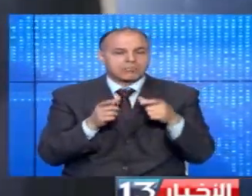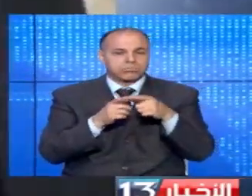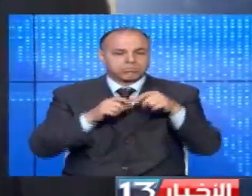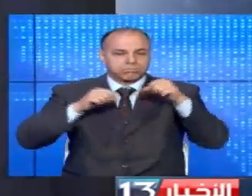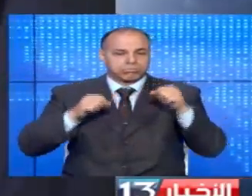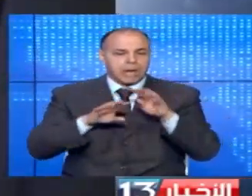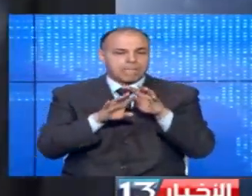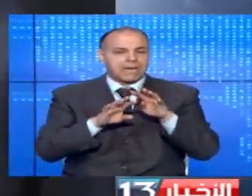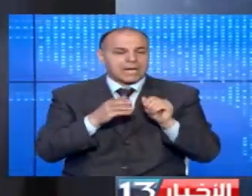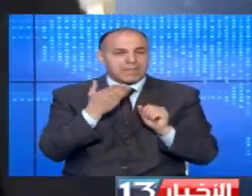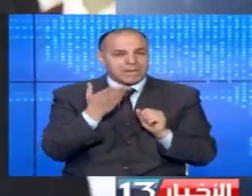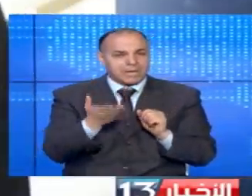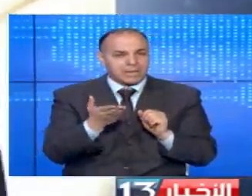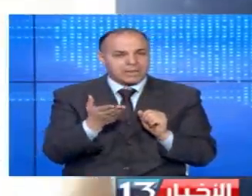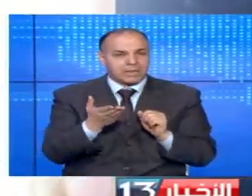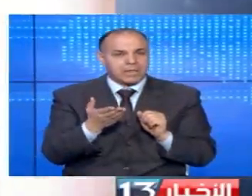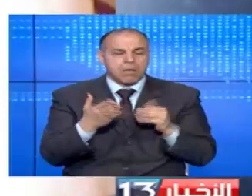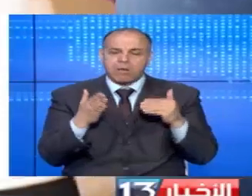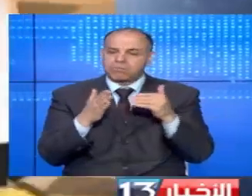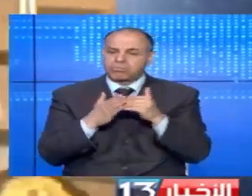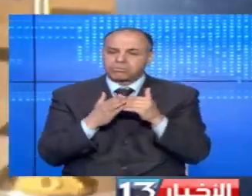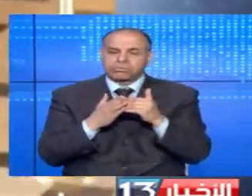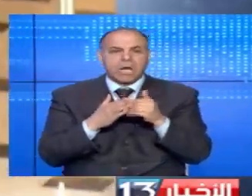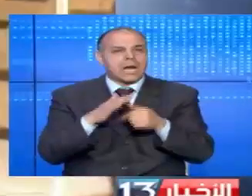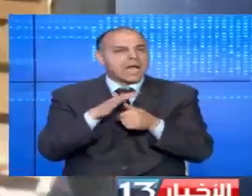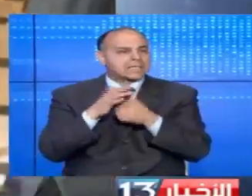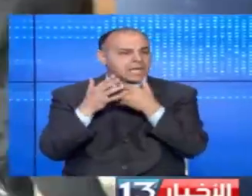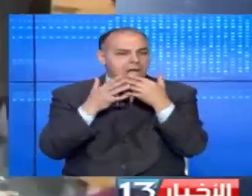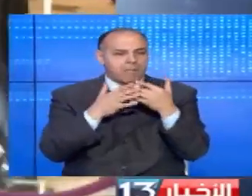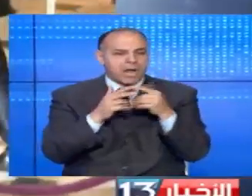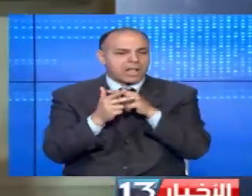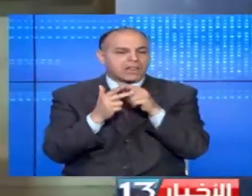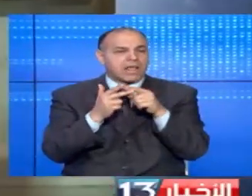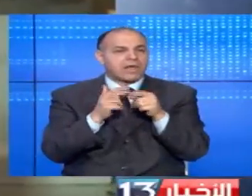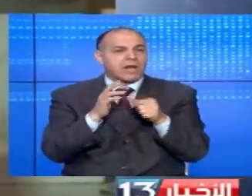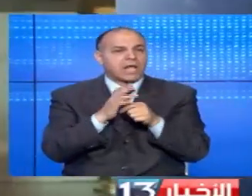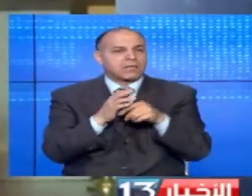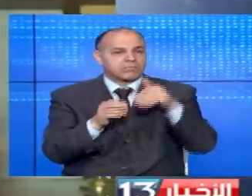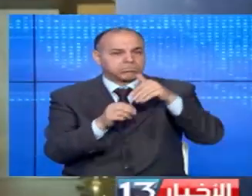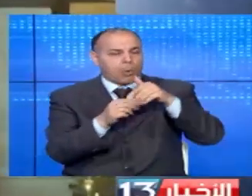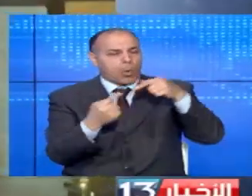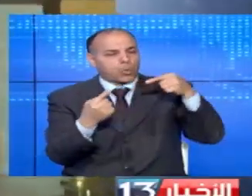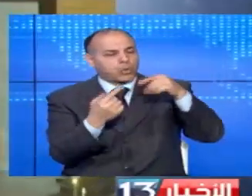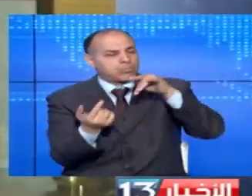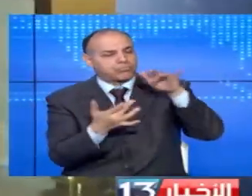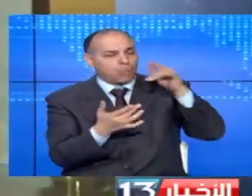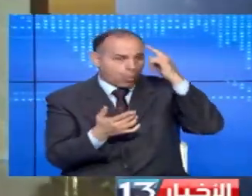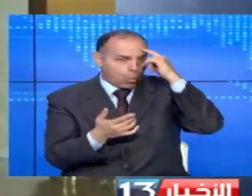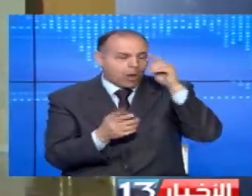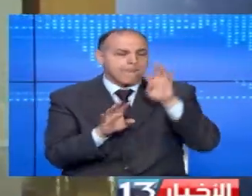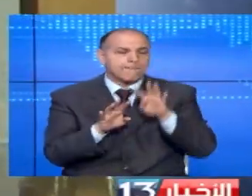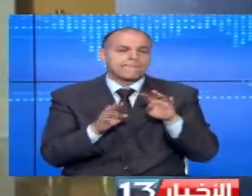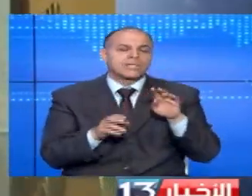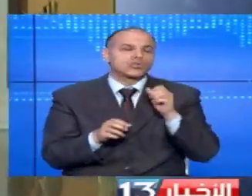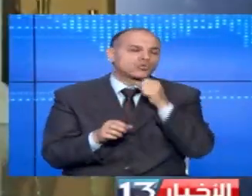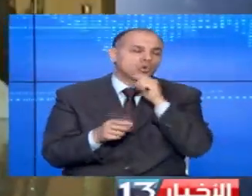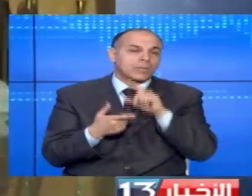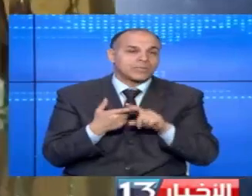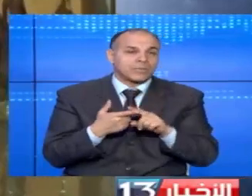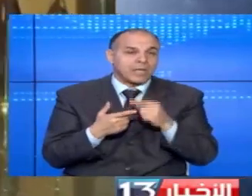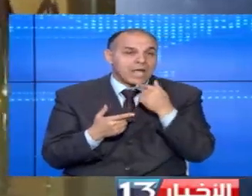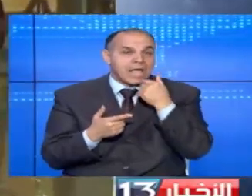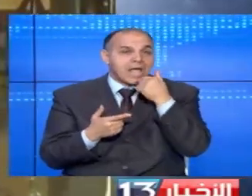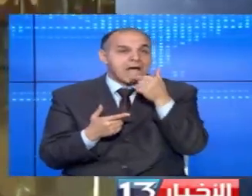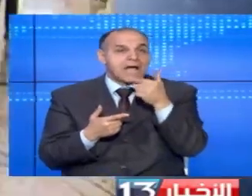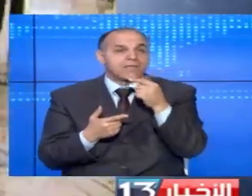البرلمانيه حيث سيحسم في مصيره يكون ثالثه رئيس يصوت فضه في مجلس الشيوخ ولم يذكر ان